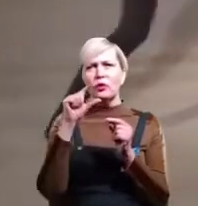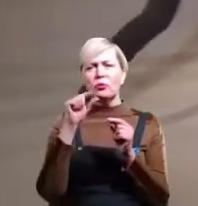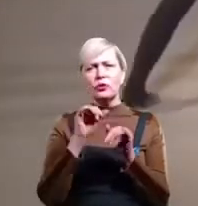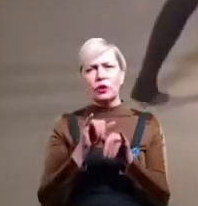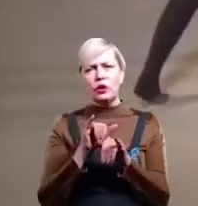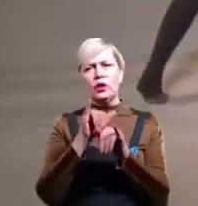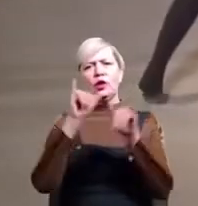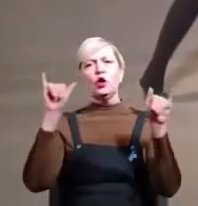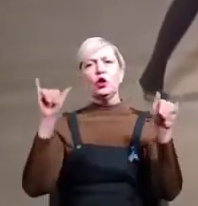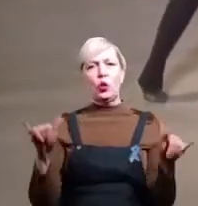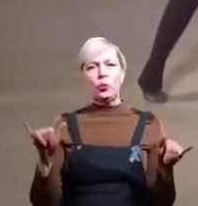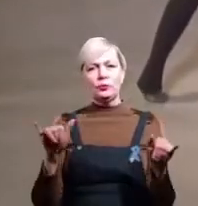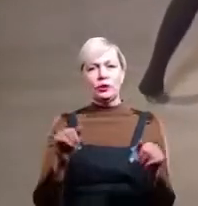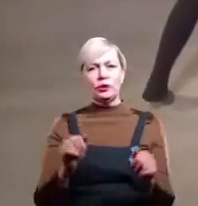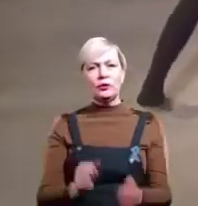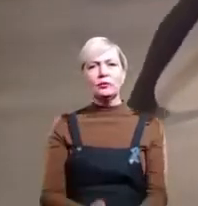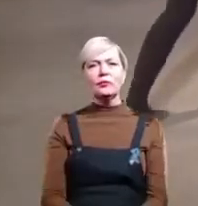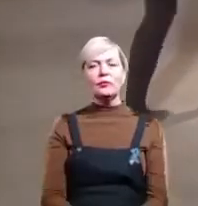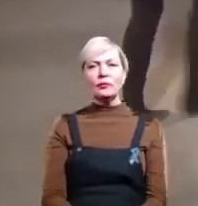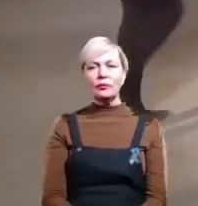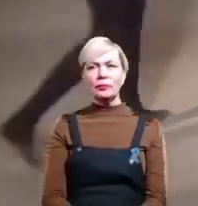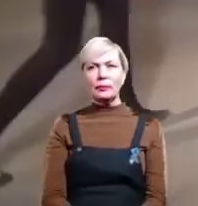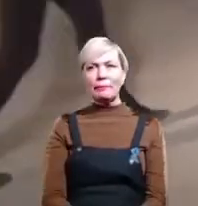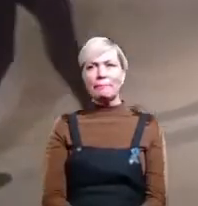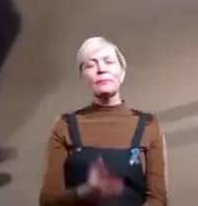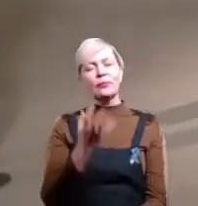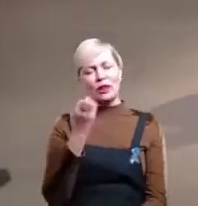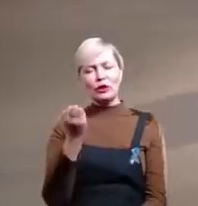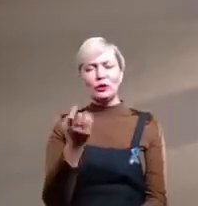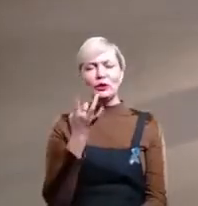А, понятно. Поехали еще разок.